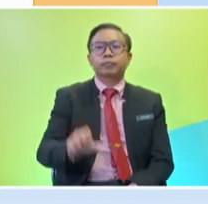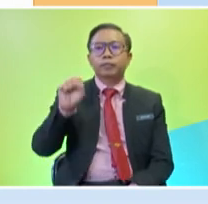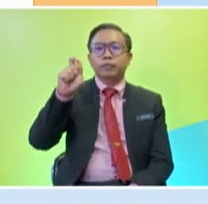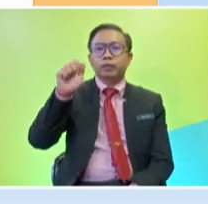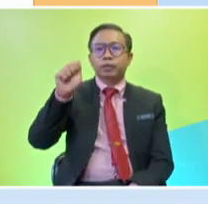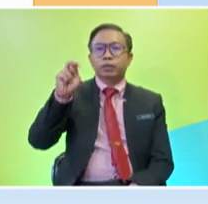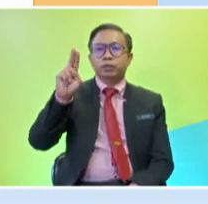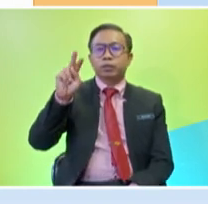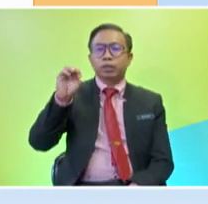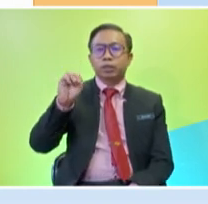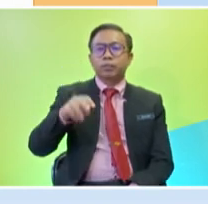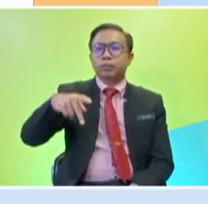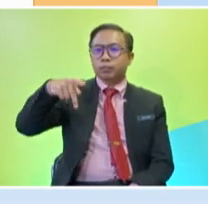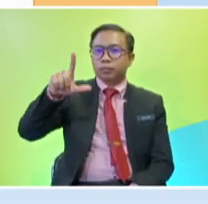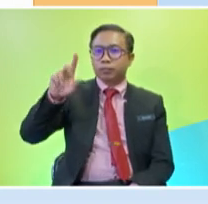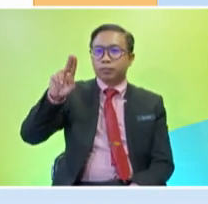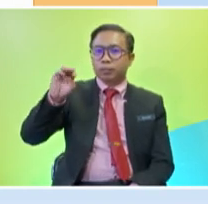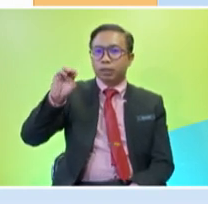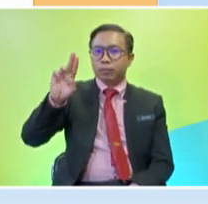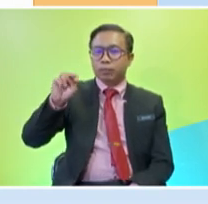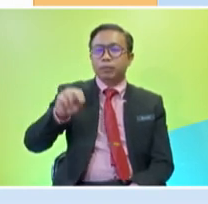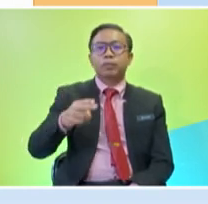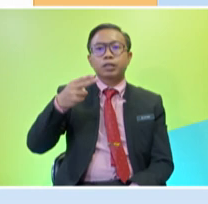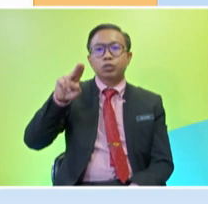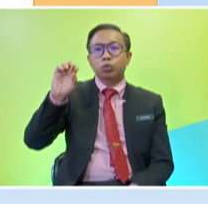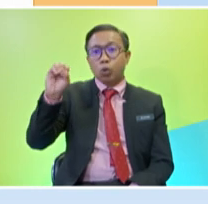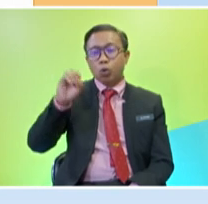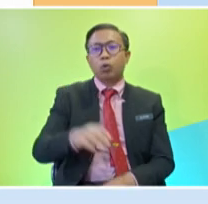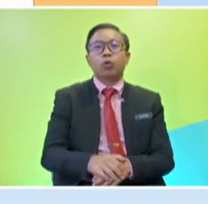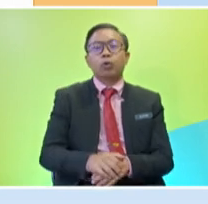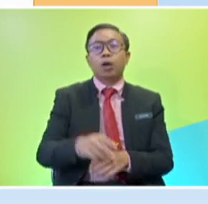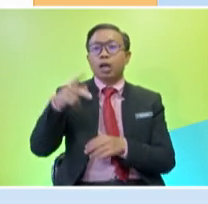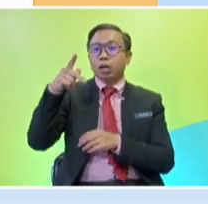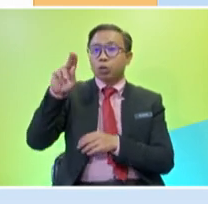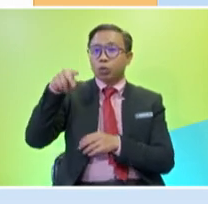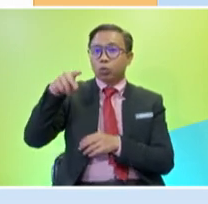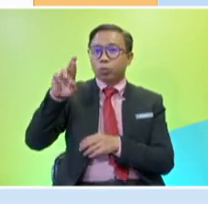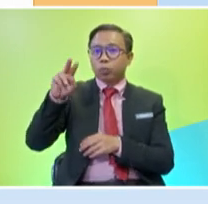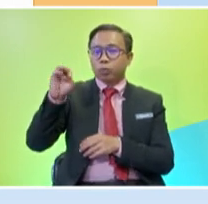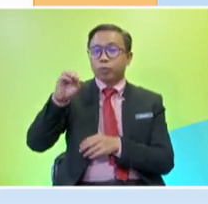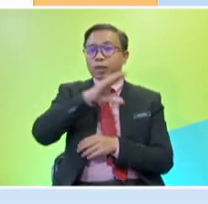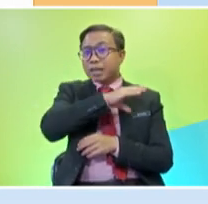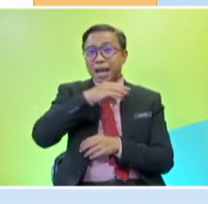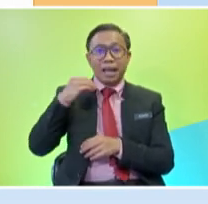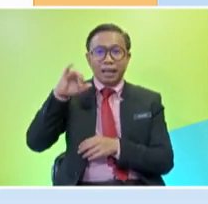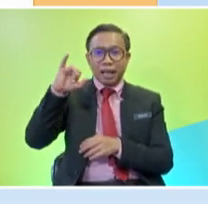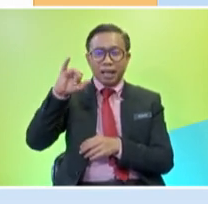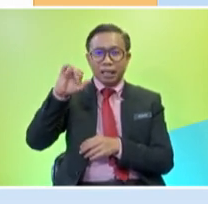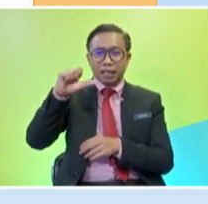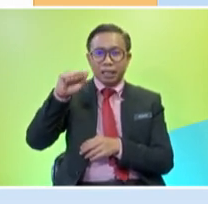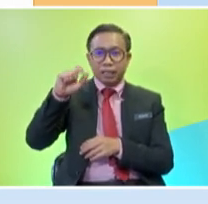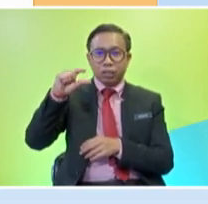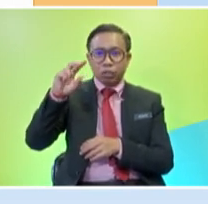flamboom AEON hydrogen AEON dan Ayun Tum dan ke semua